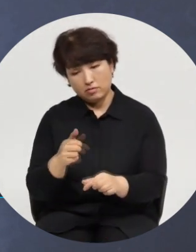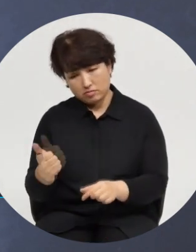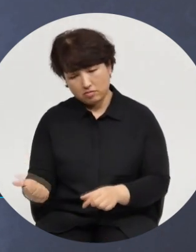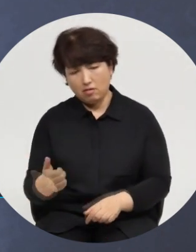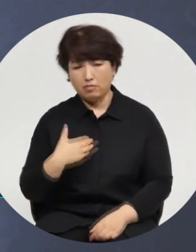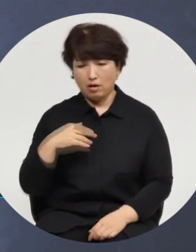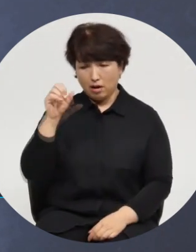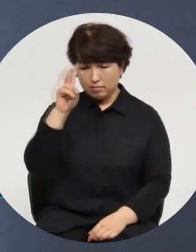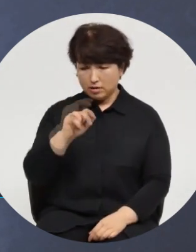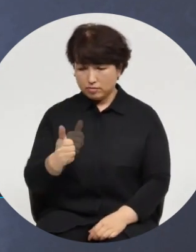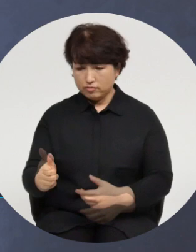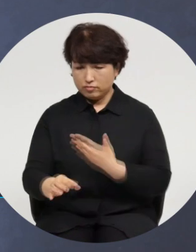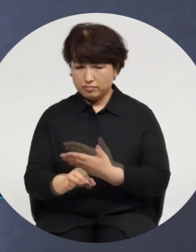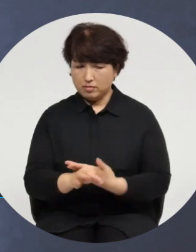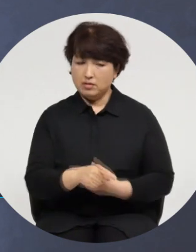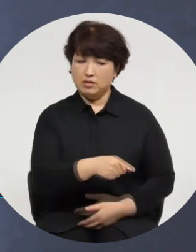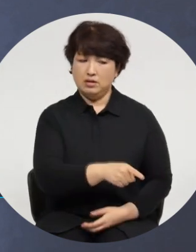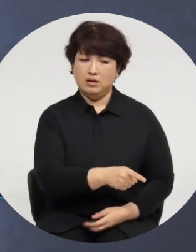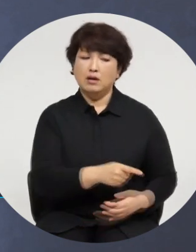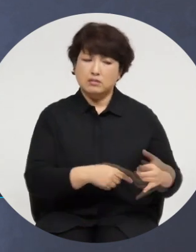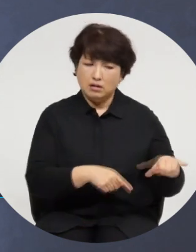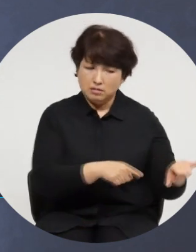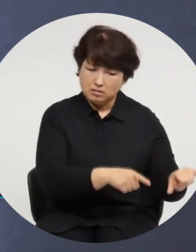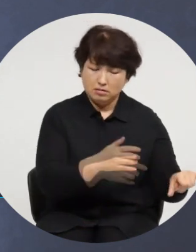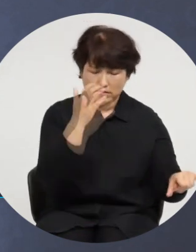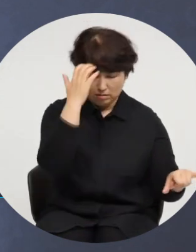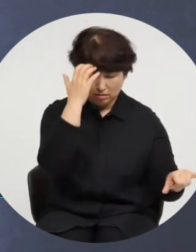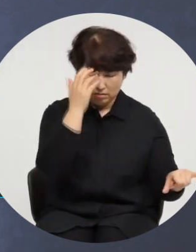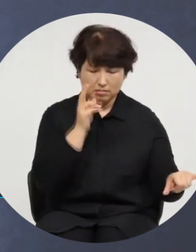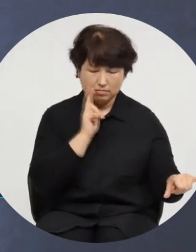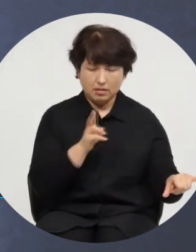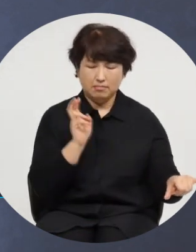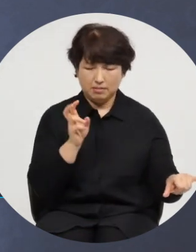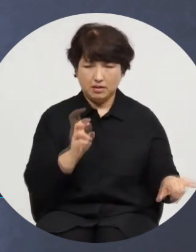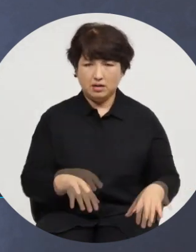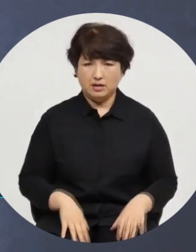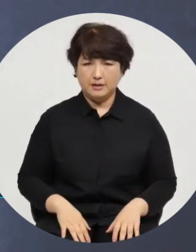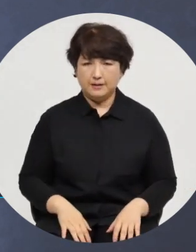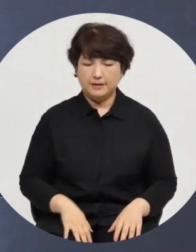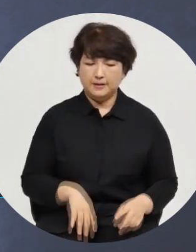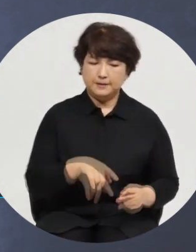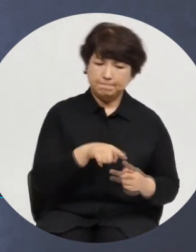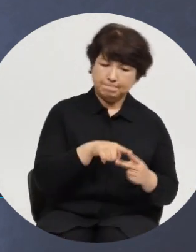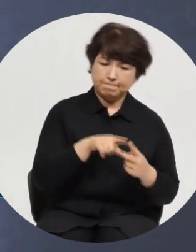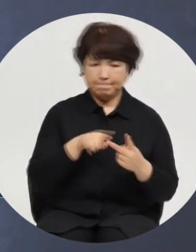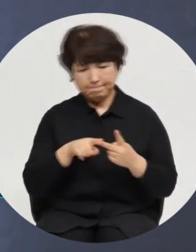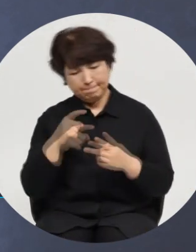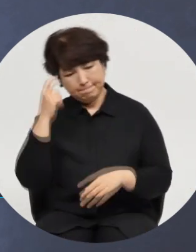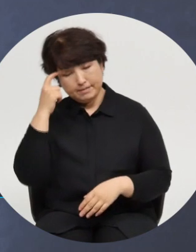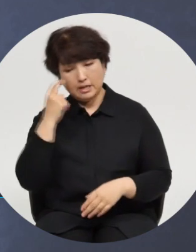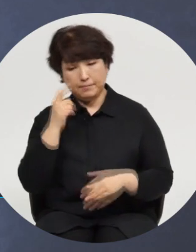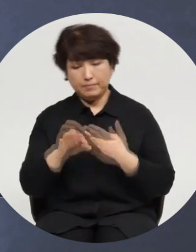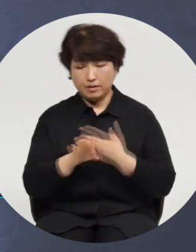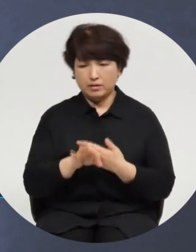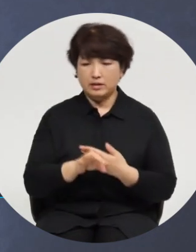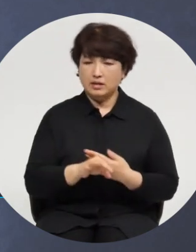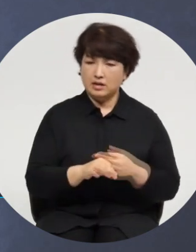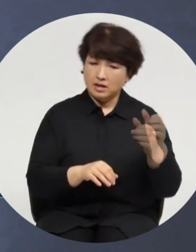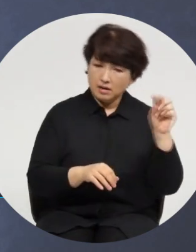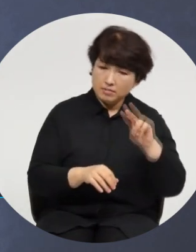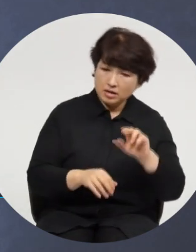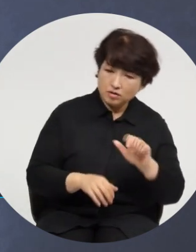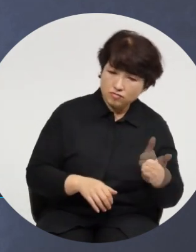까야지 내가 갑자기 조금 애들이 얼마나 힘들겠네 나 이렇게 생각해서 이 두가지를 다